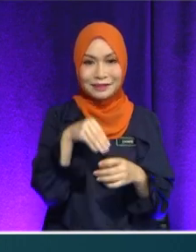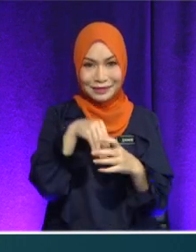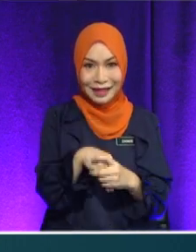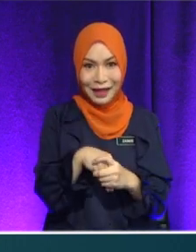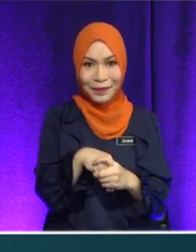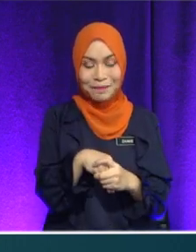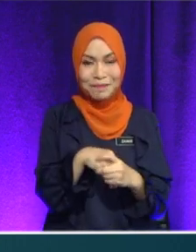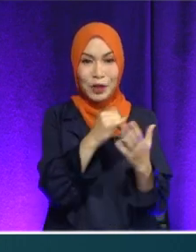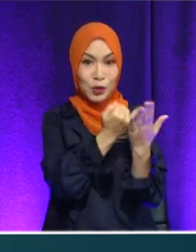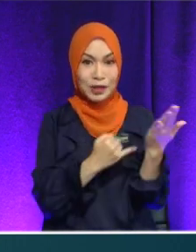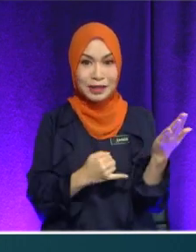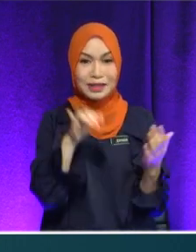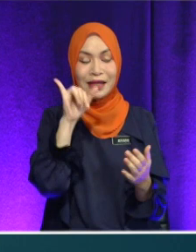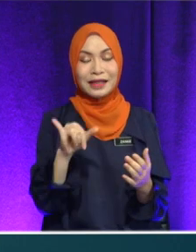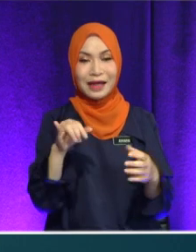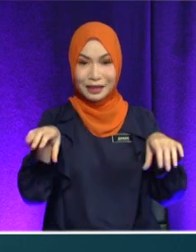ialah